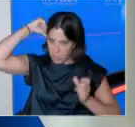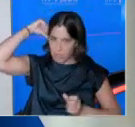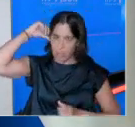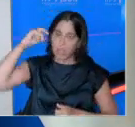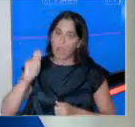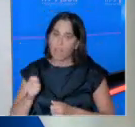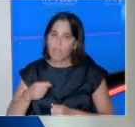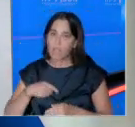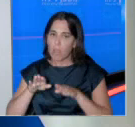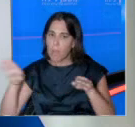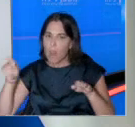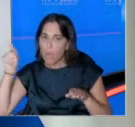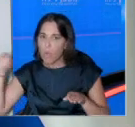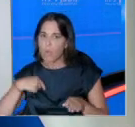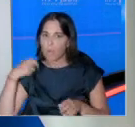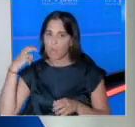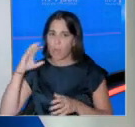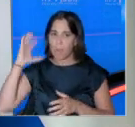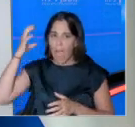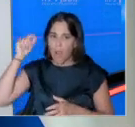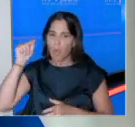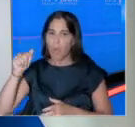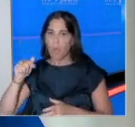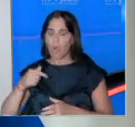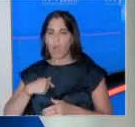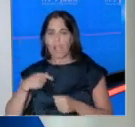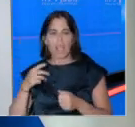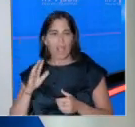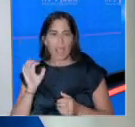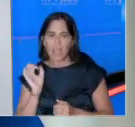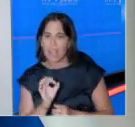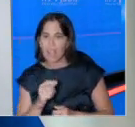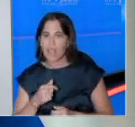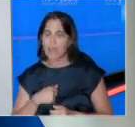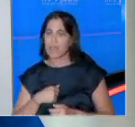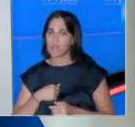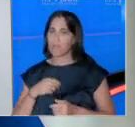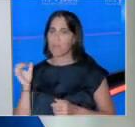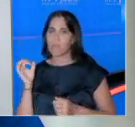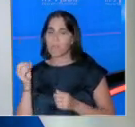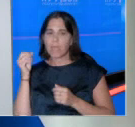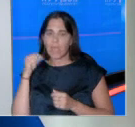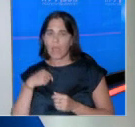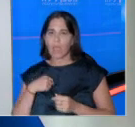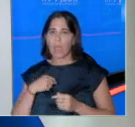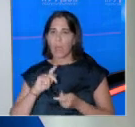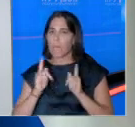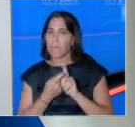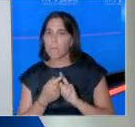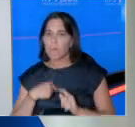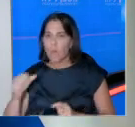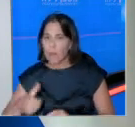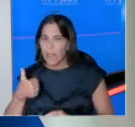כנסת בלוד ובאקו, הזנחה קטלנית ובריחה מאחריות באסון מירון. במקום לנהל,